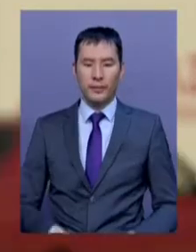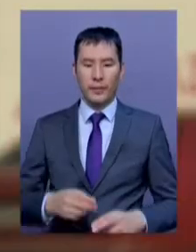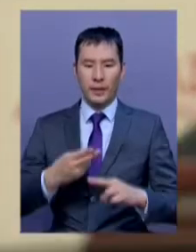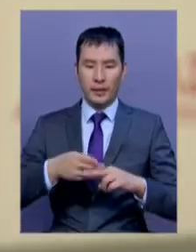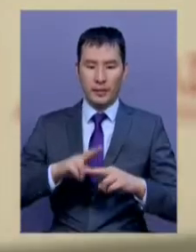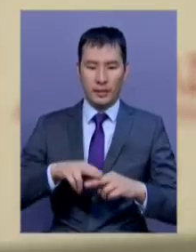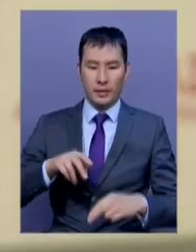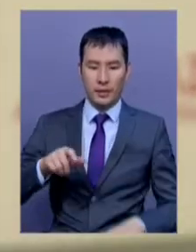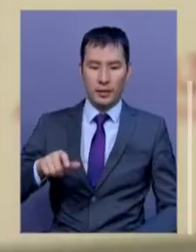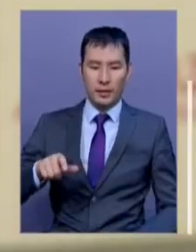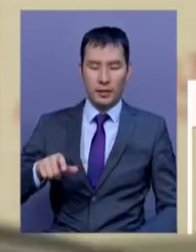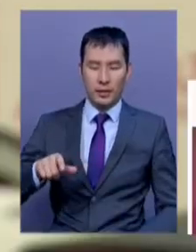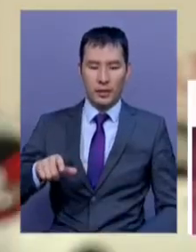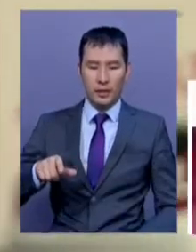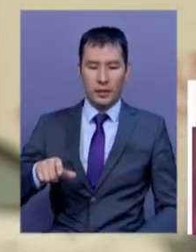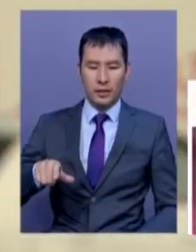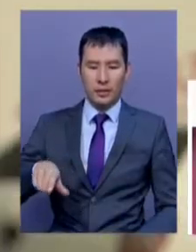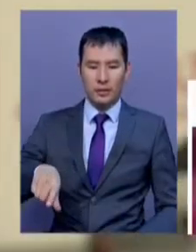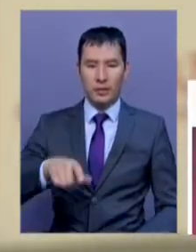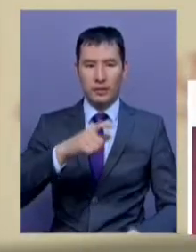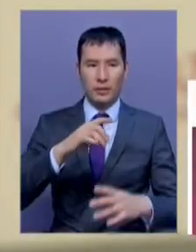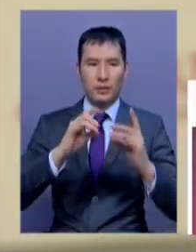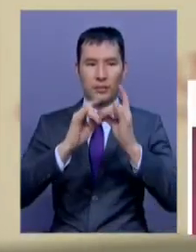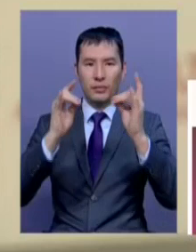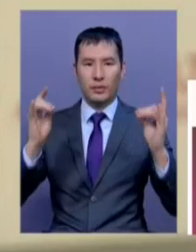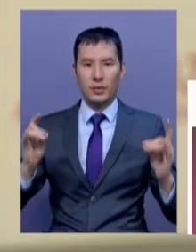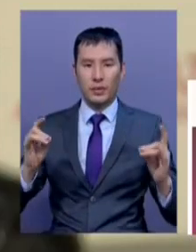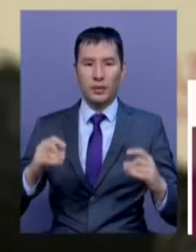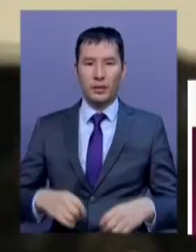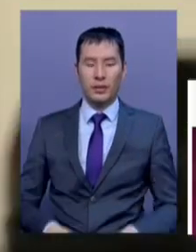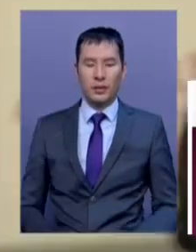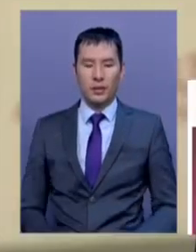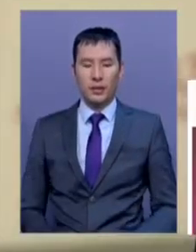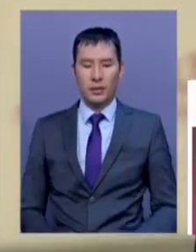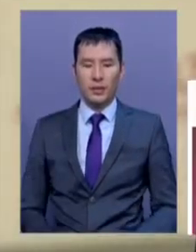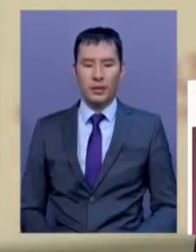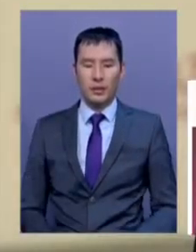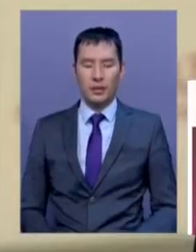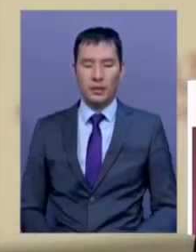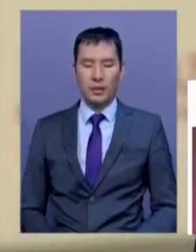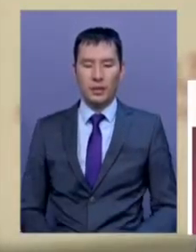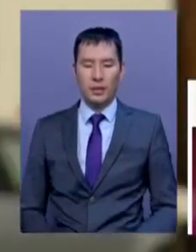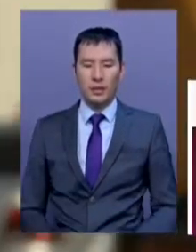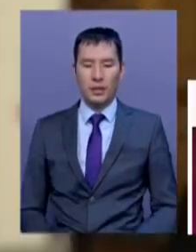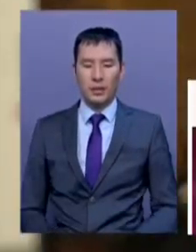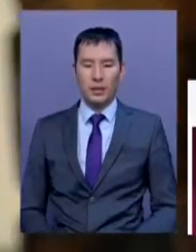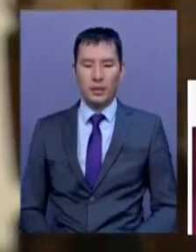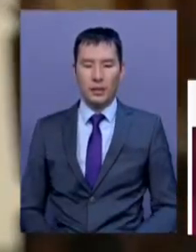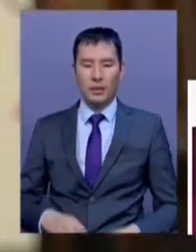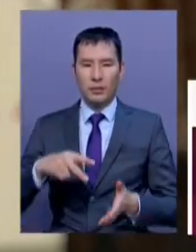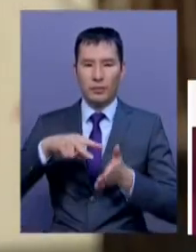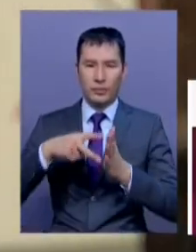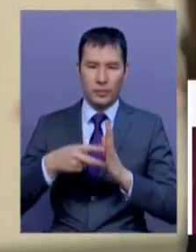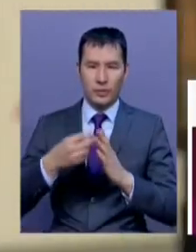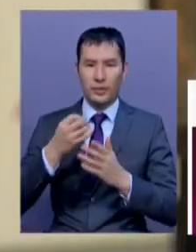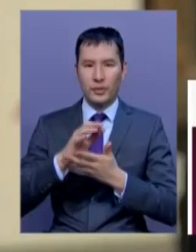толық аяқталғаннан кейін бұл қиылыстағы көліктік жүктемесі 30%-ға төмендейді деген жорамал бар,